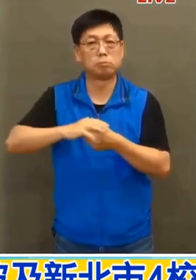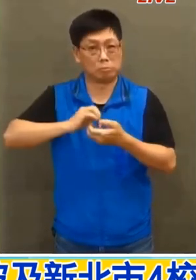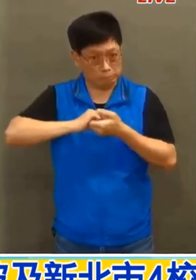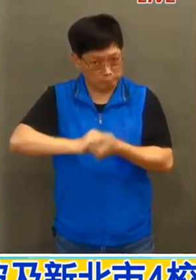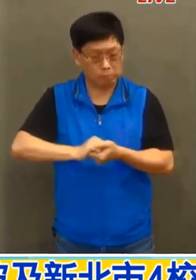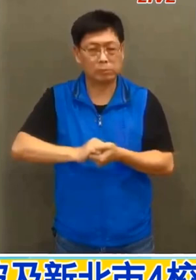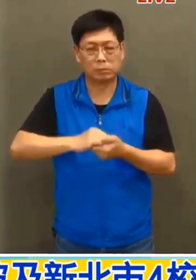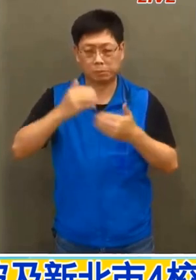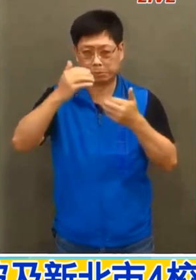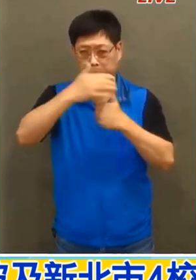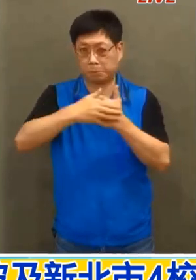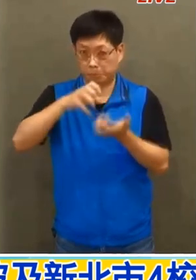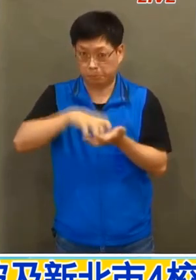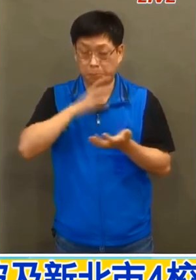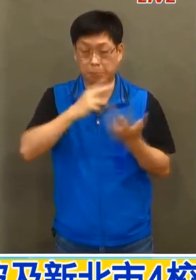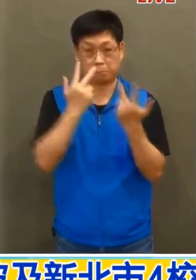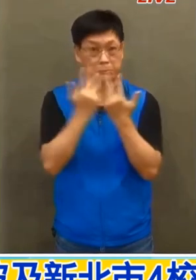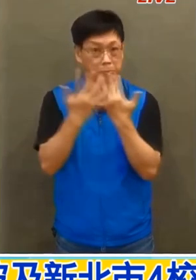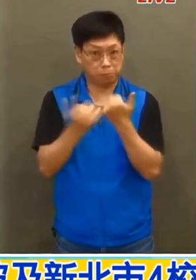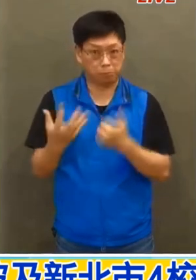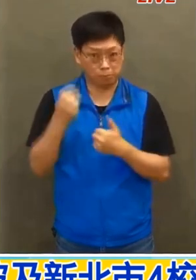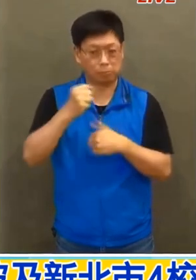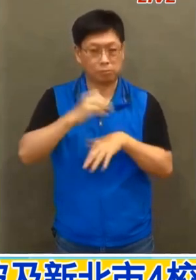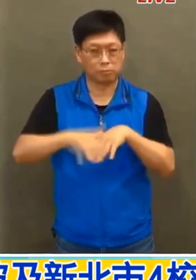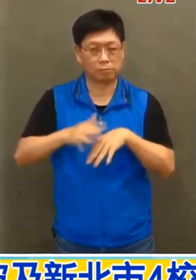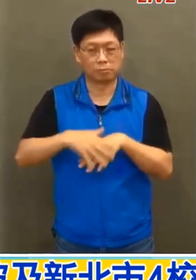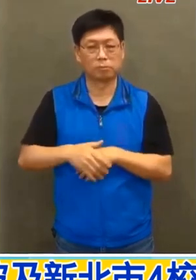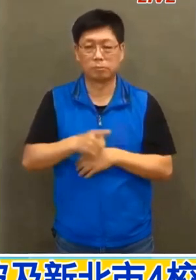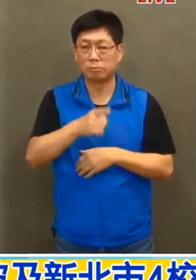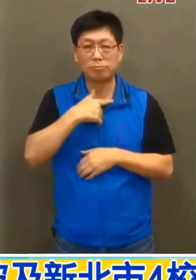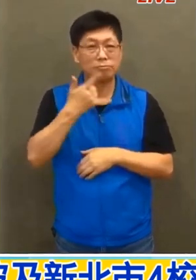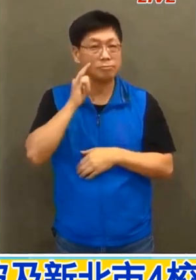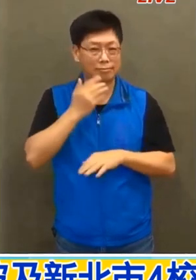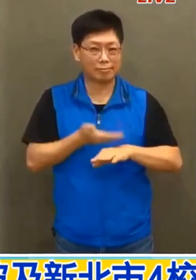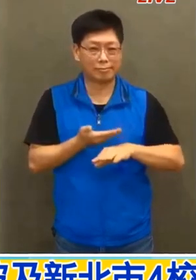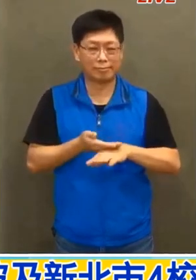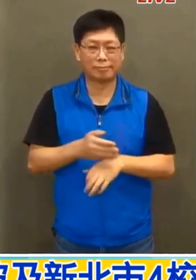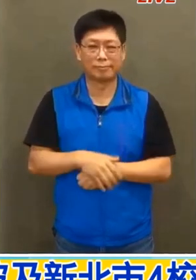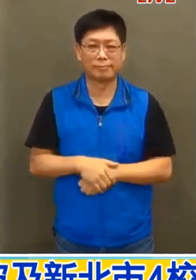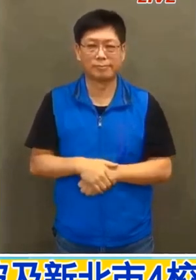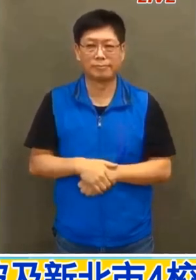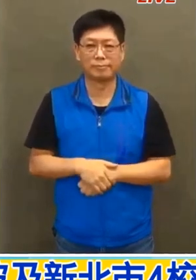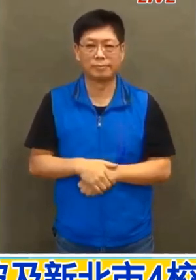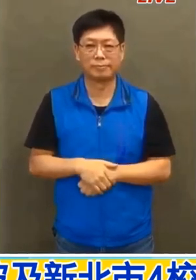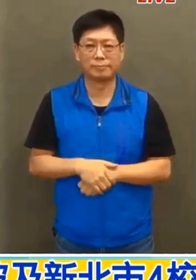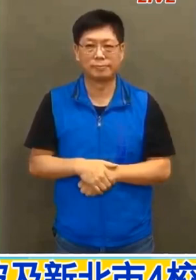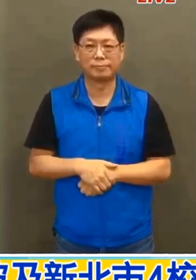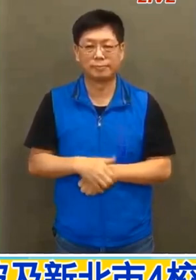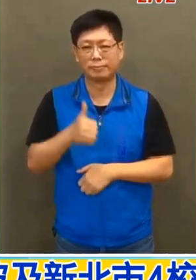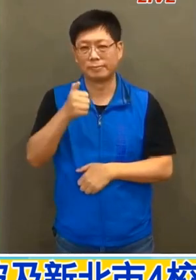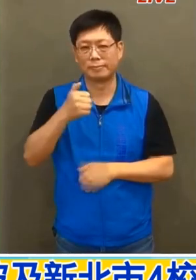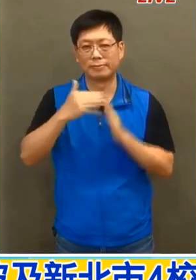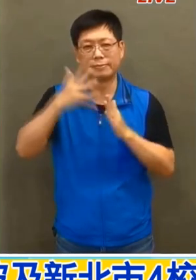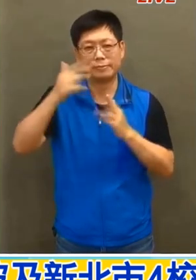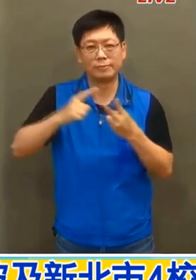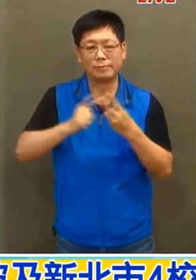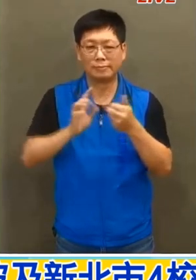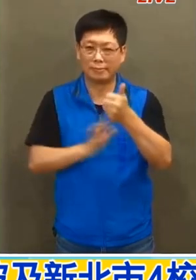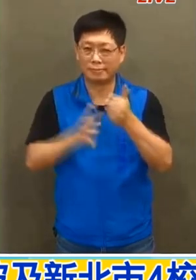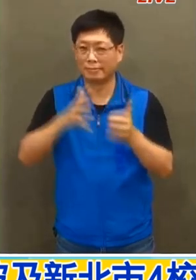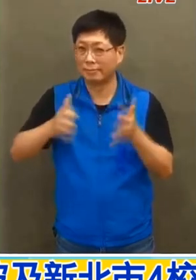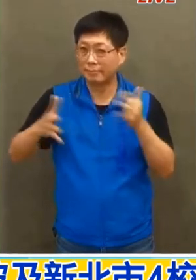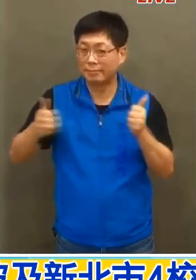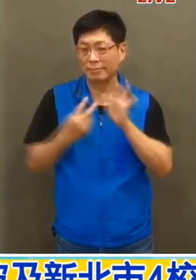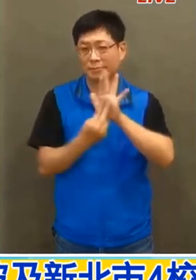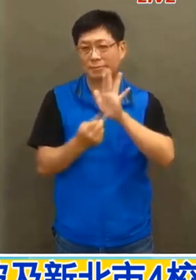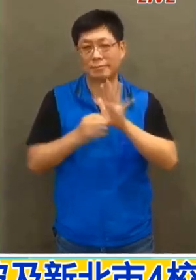我们确保我们新北学生的权益，请我们新北的家长放心。 非常感谢市长以及市府团队